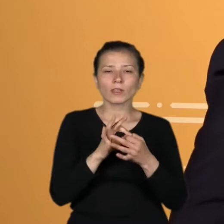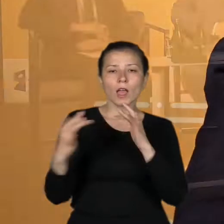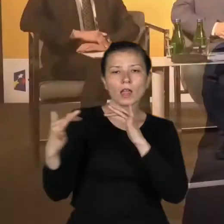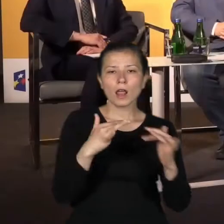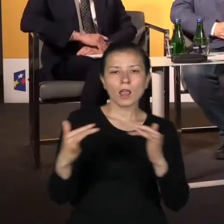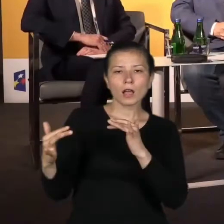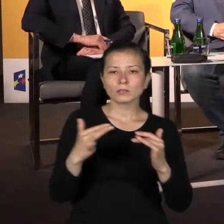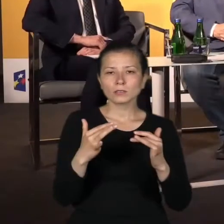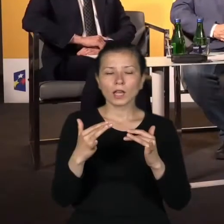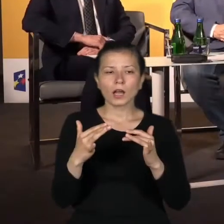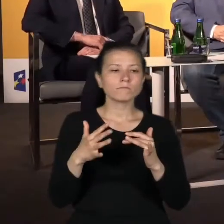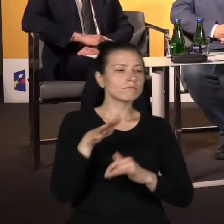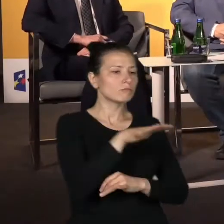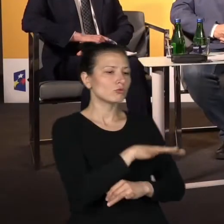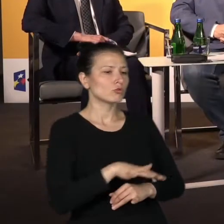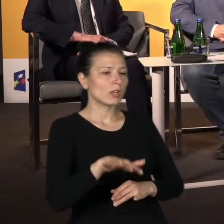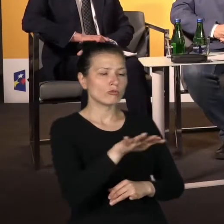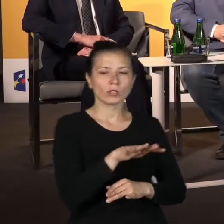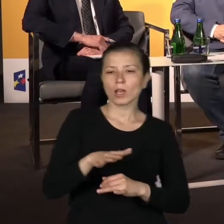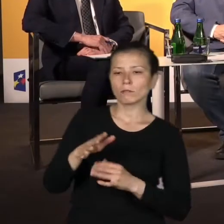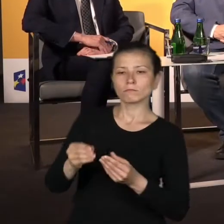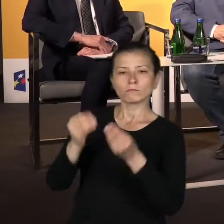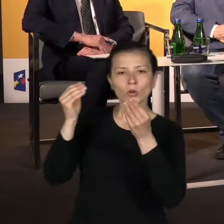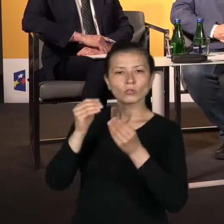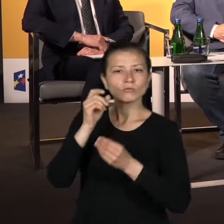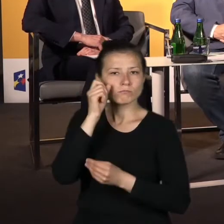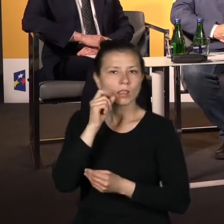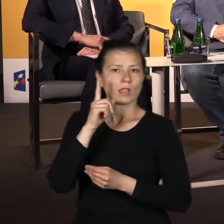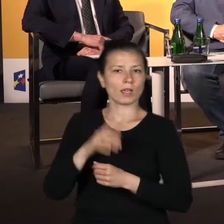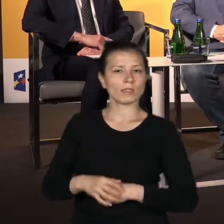relacji pomiędzy przestrzenią a tym rozwojem inteligentnym